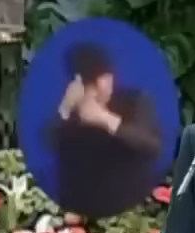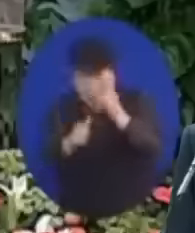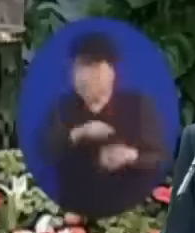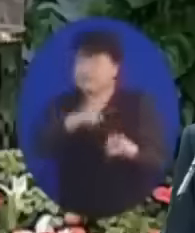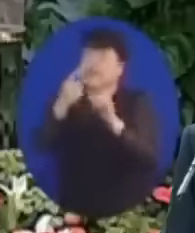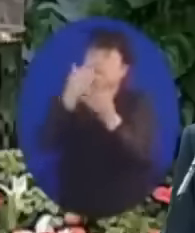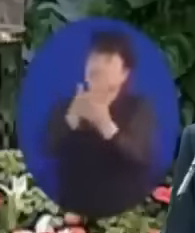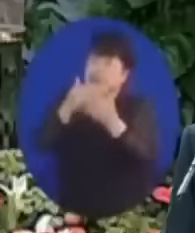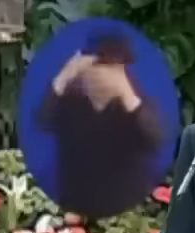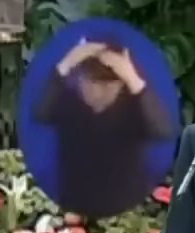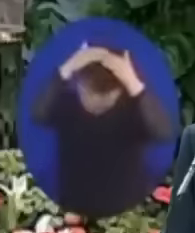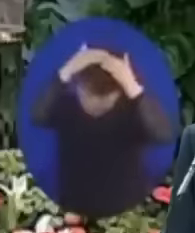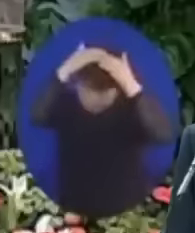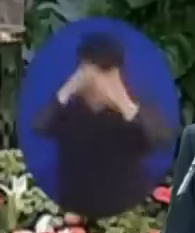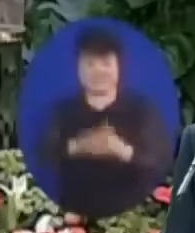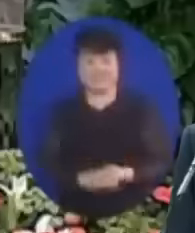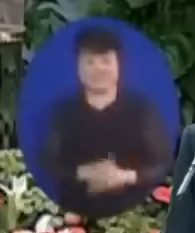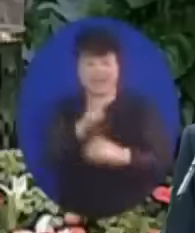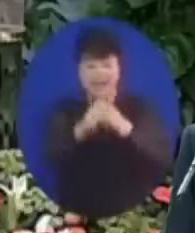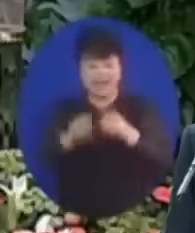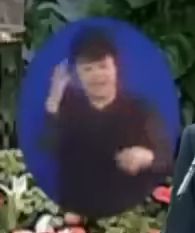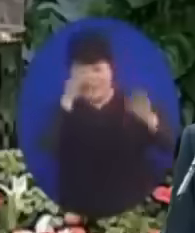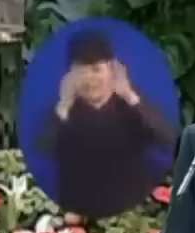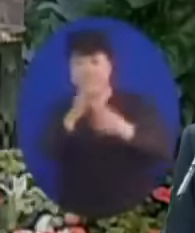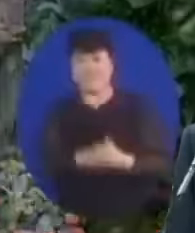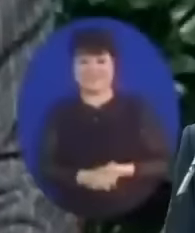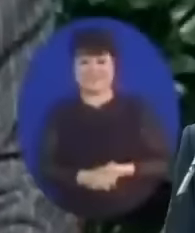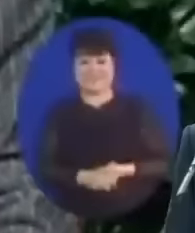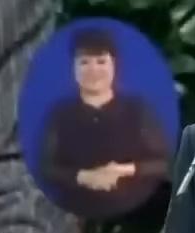나를 살려주옵소서. 모두 다 하나님을 찾습니다.